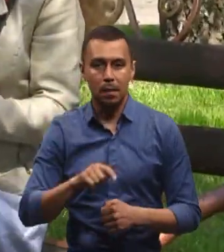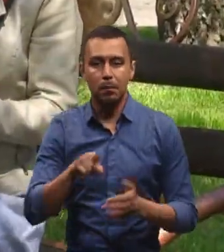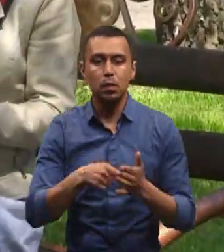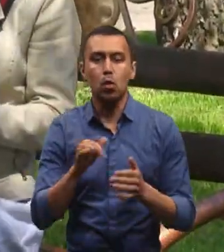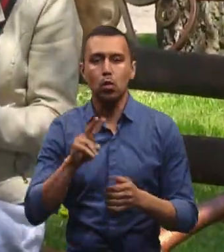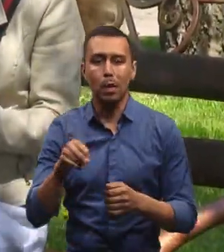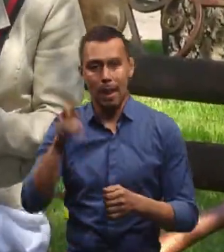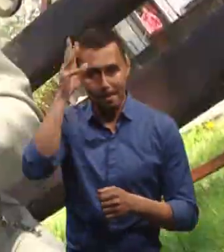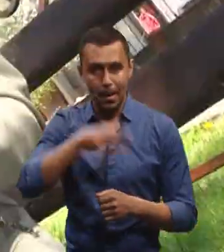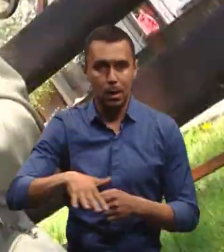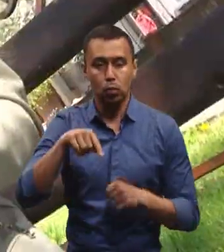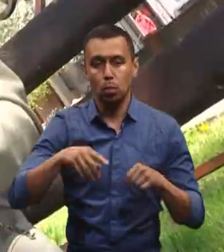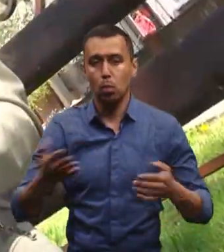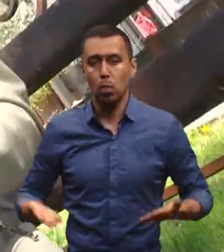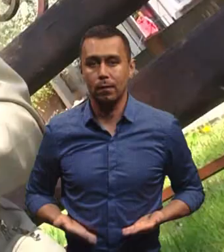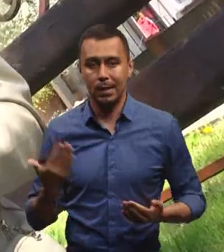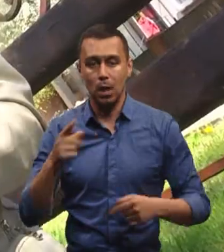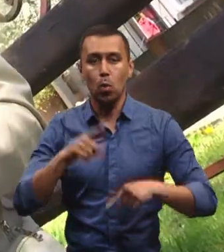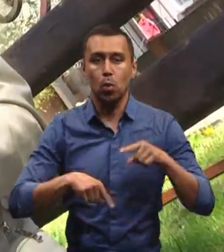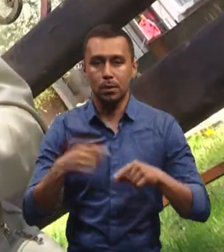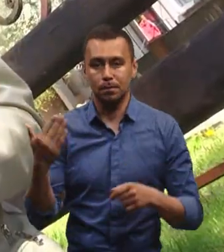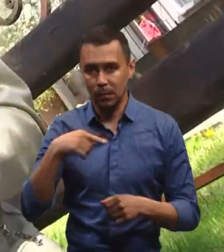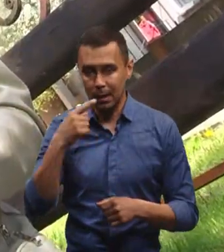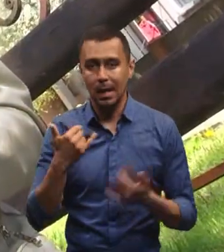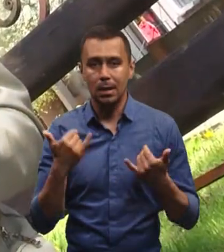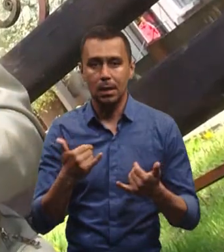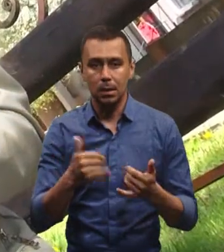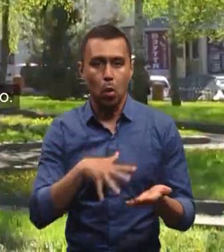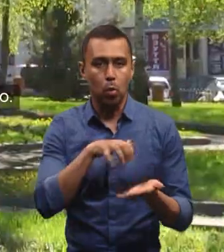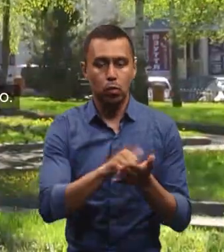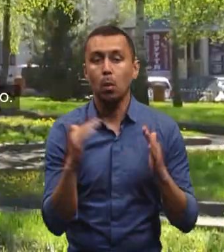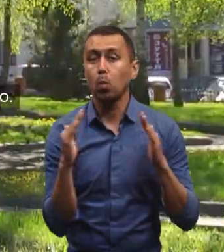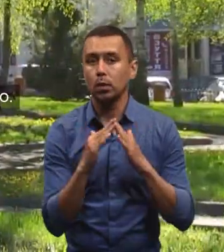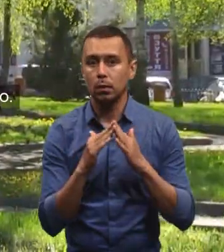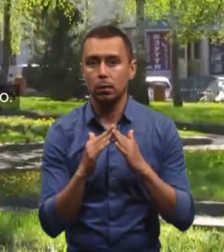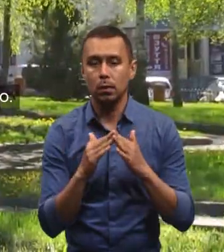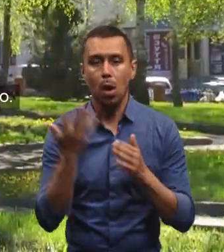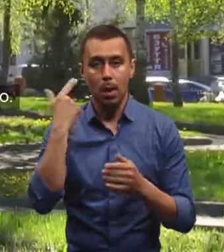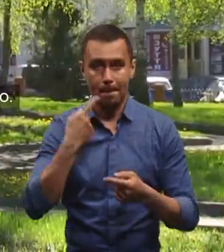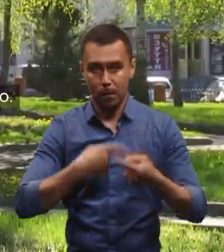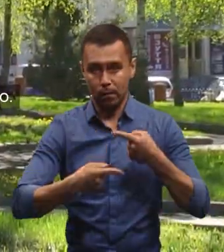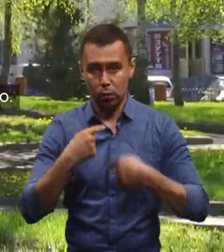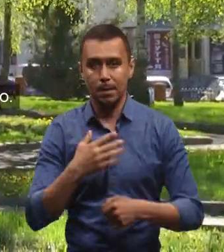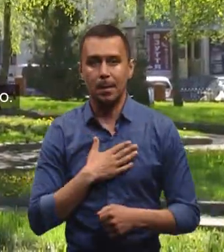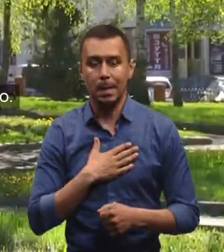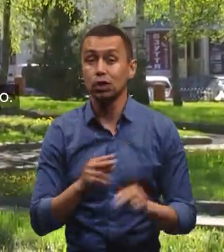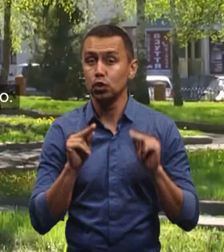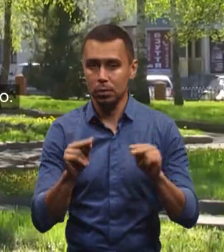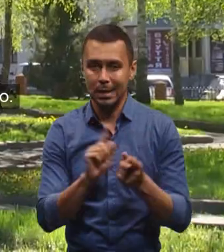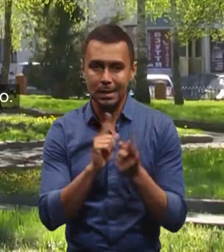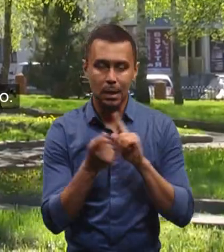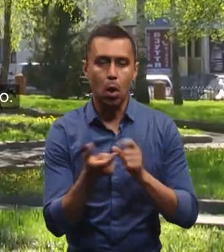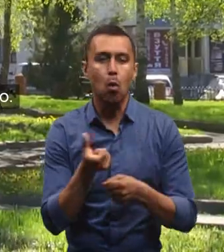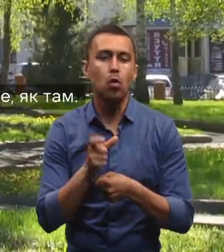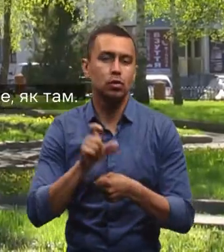що на Хмельниччині, бо тут проживають її родичі. Інна каже, зараз орендує будинок. Я когда вернулась, мне, честно, стало